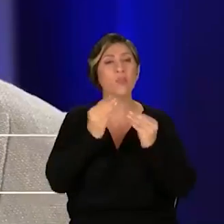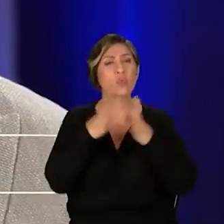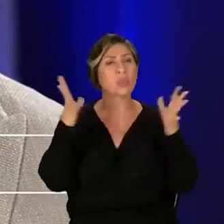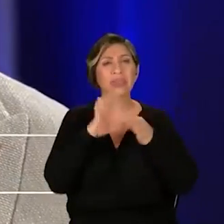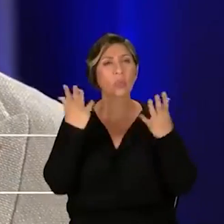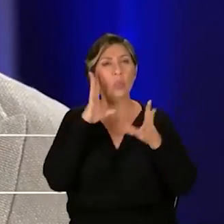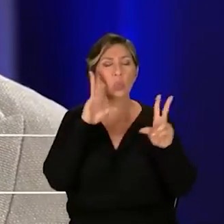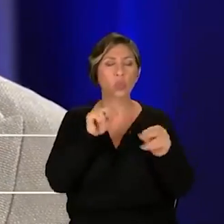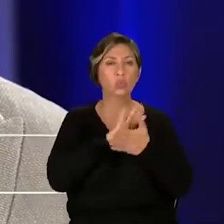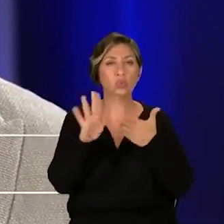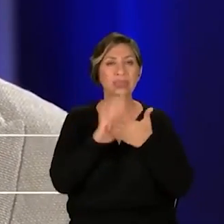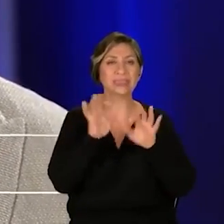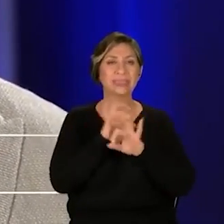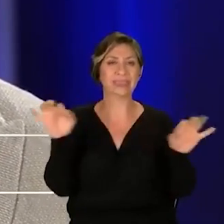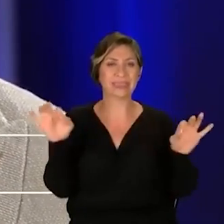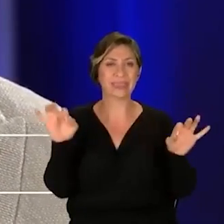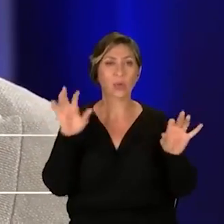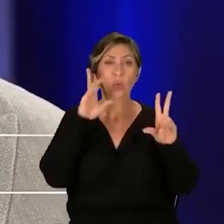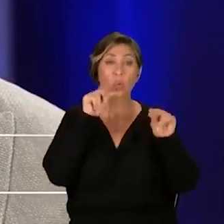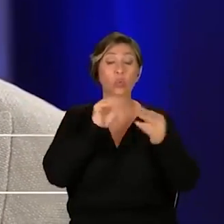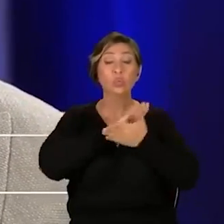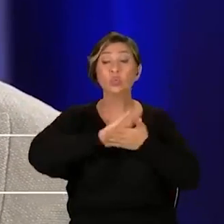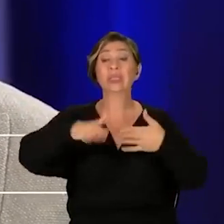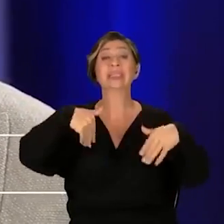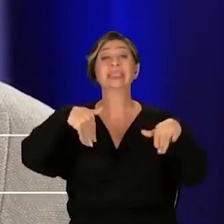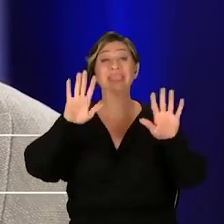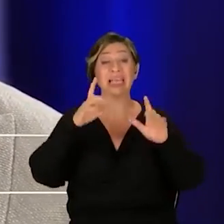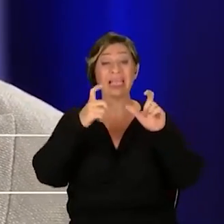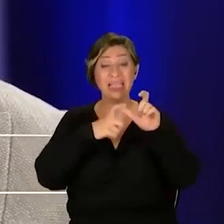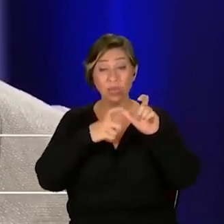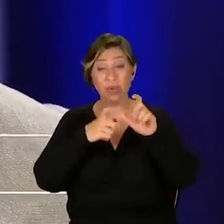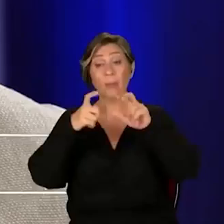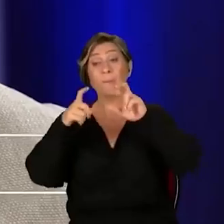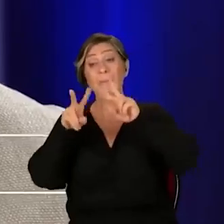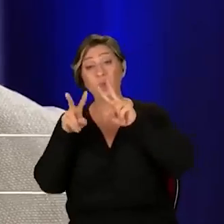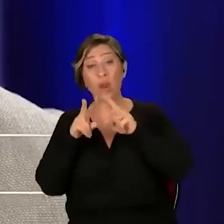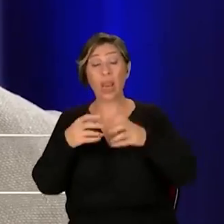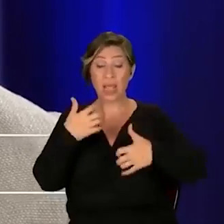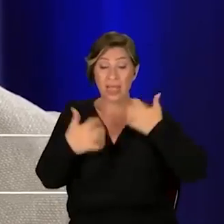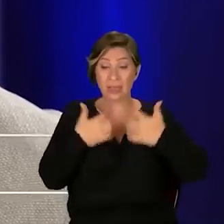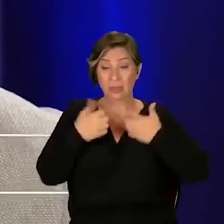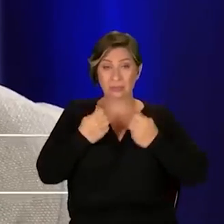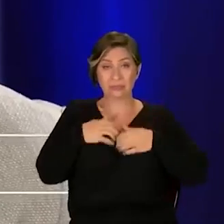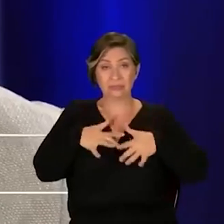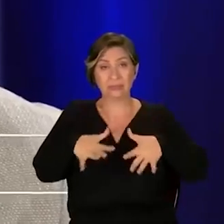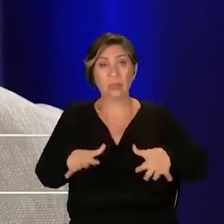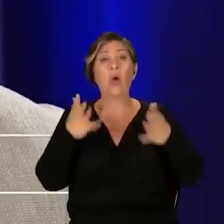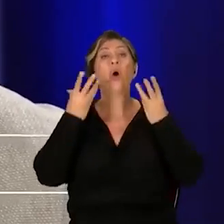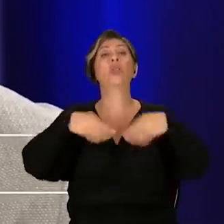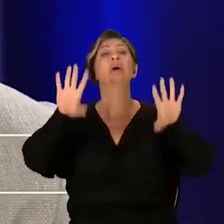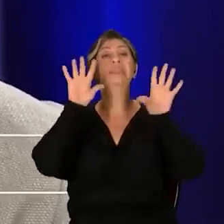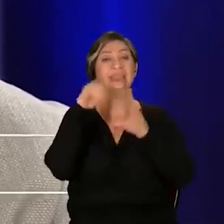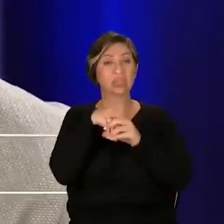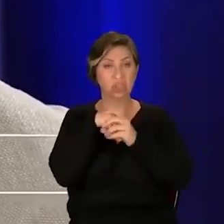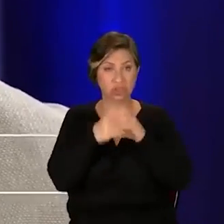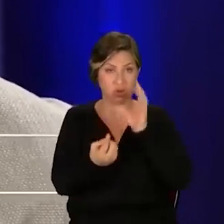de uyku düzensizlikleridir. Yani uyku düzensizlikleri serotoninin ve melatoninin azalmasına bağlı olarak da gelişiyor. Dolayısıyla hocamızın